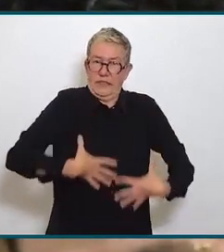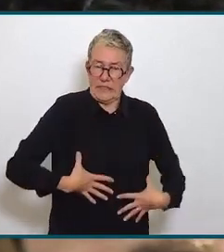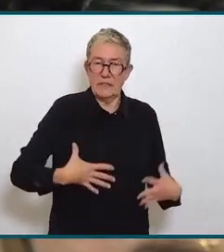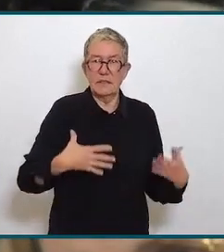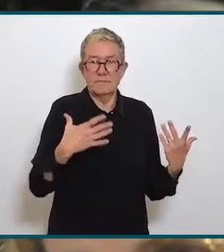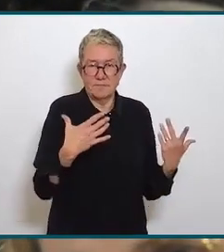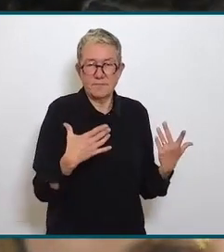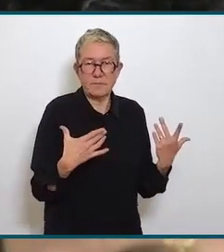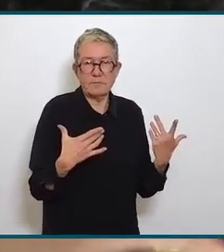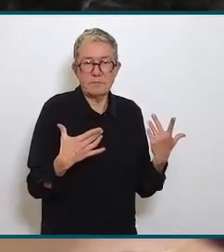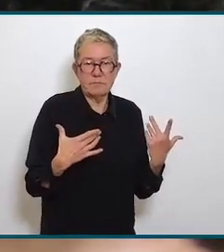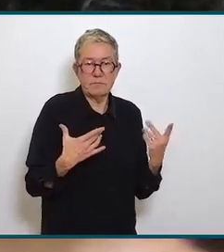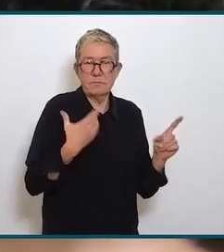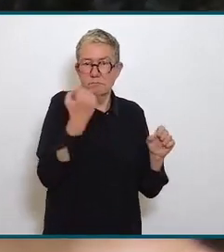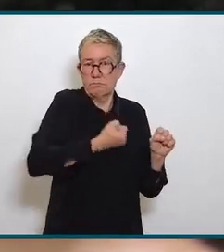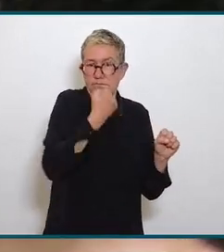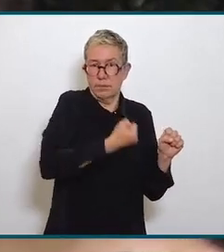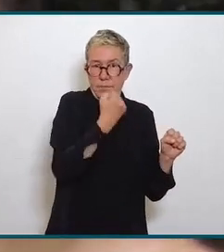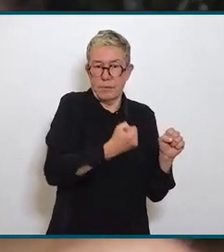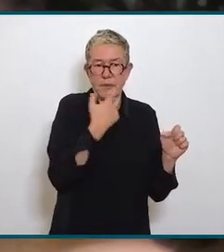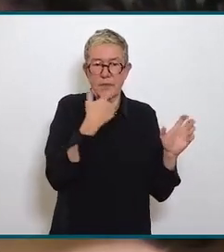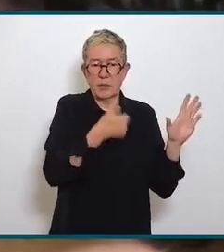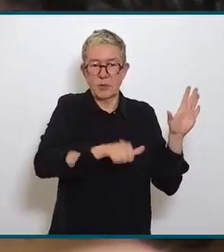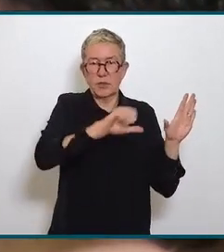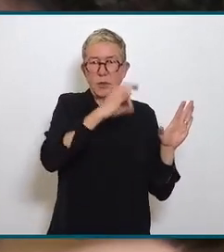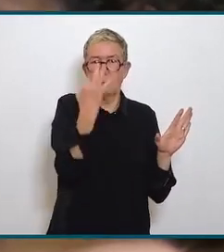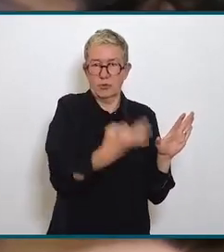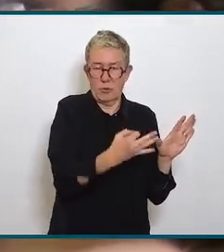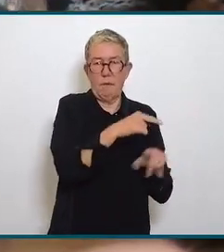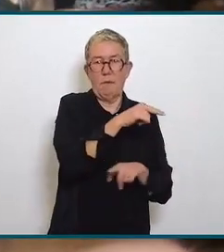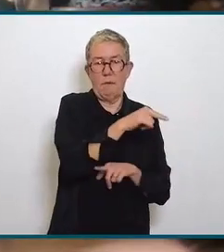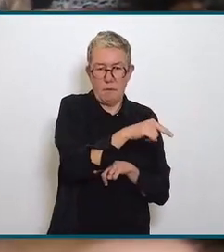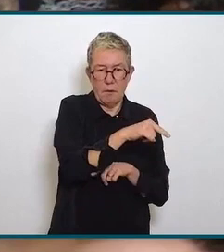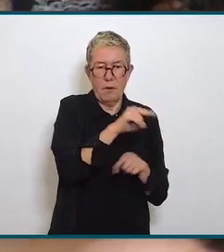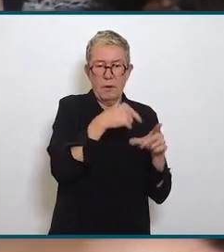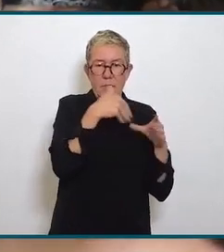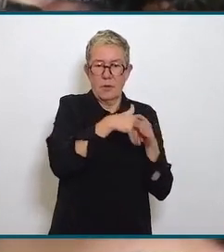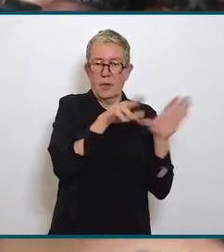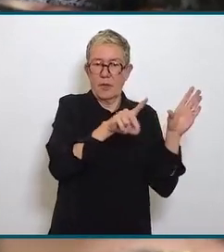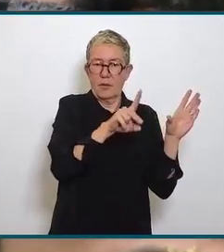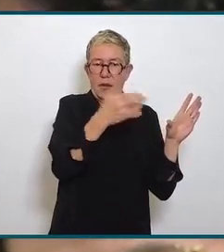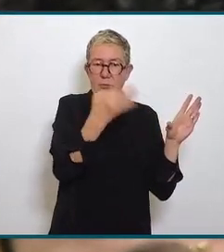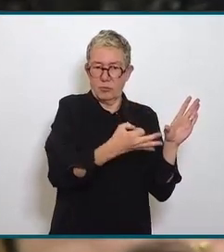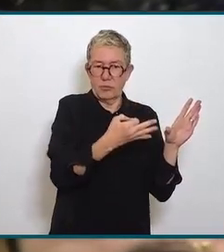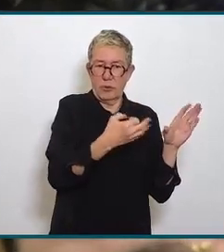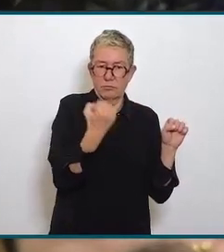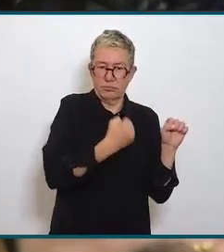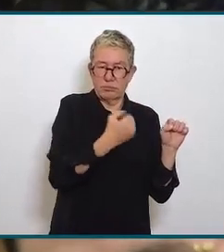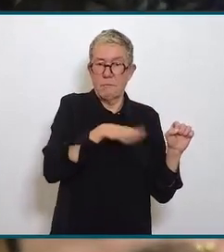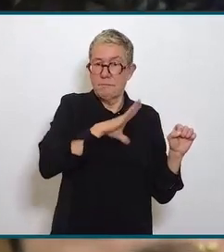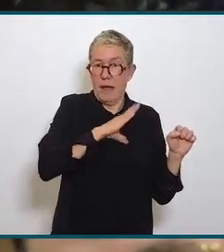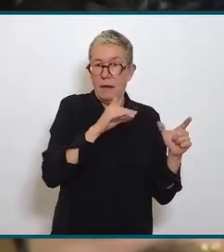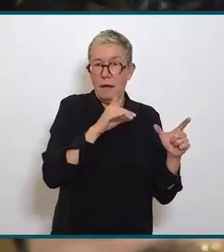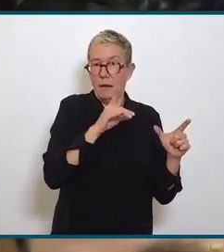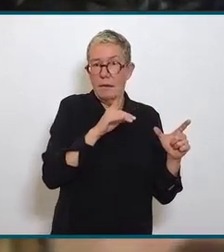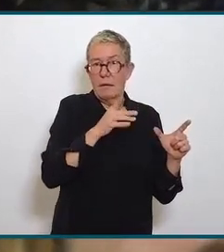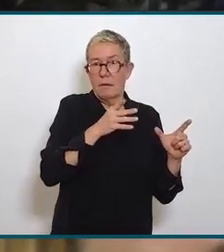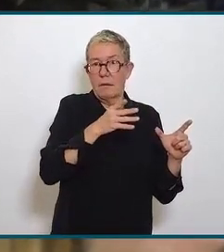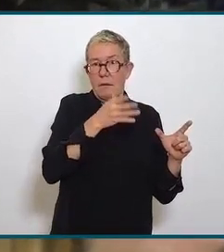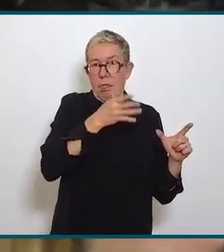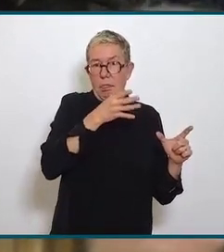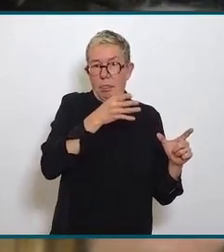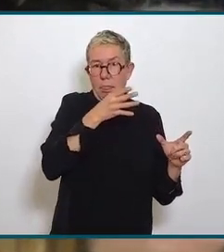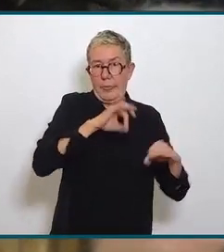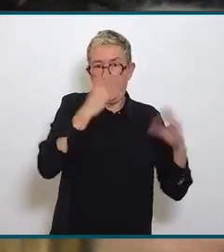représentent 60% du total des atteintes volontaires, dont près de 80% d'entre elles sont directement liées à la consommation excessive